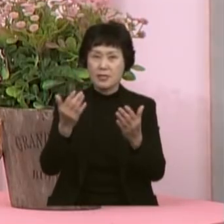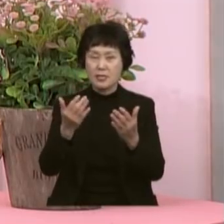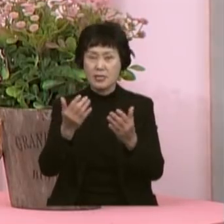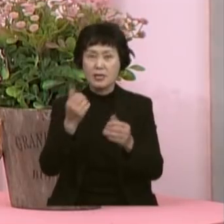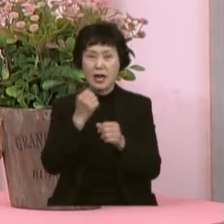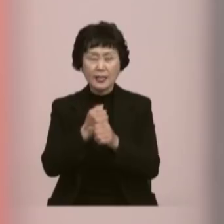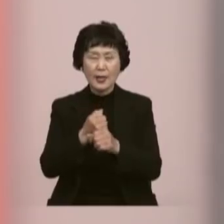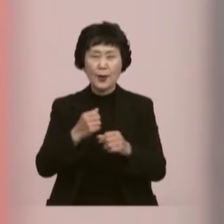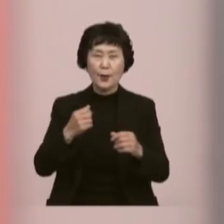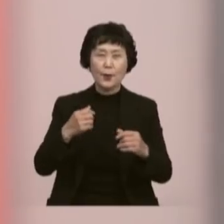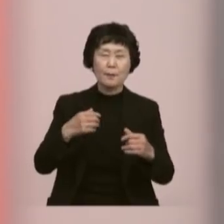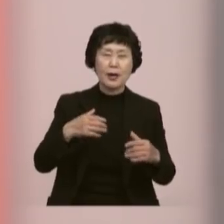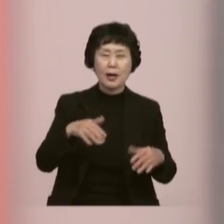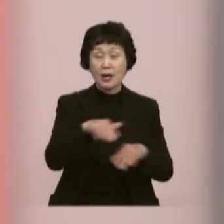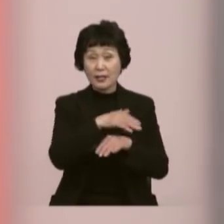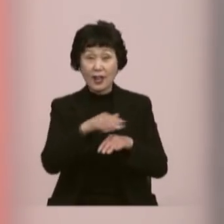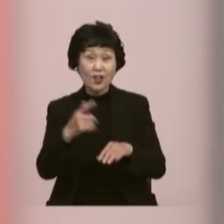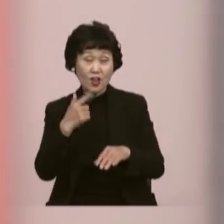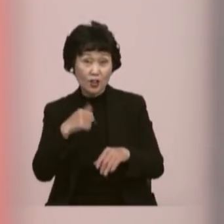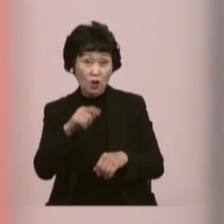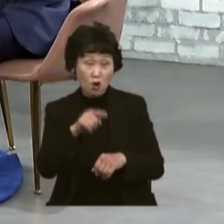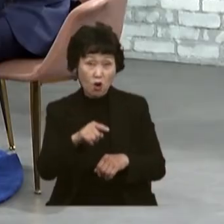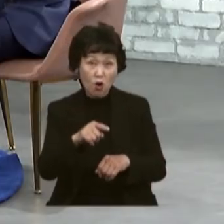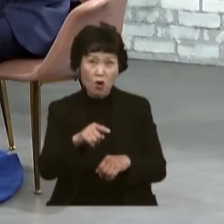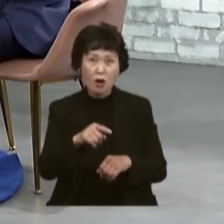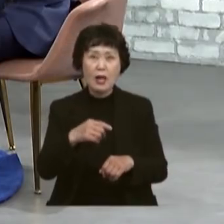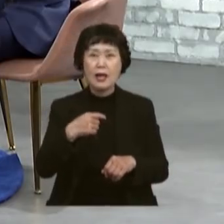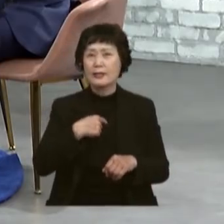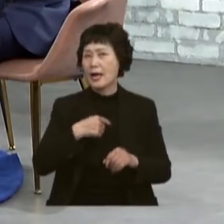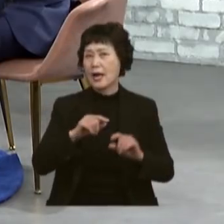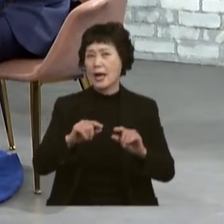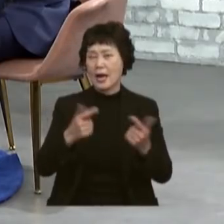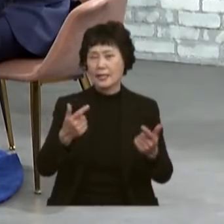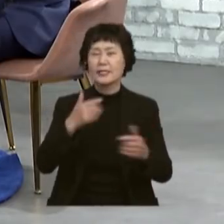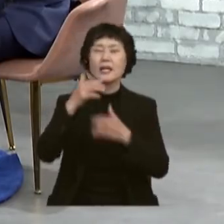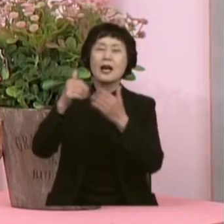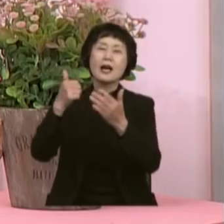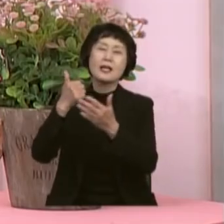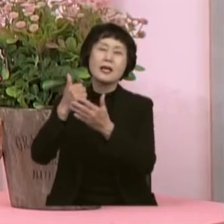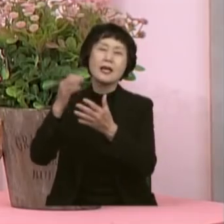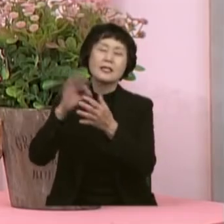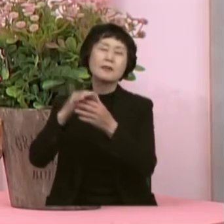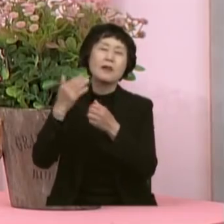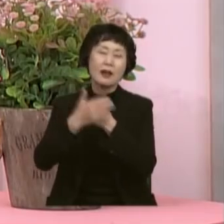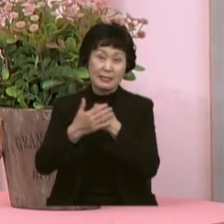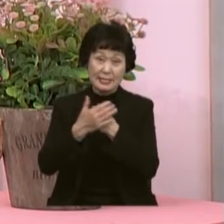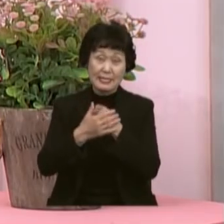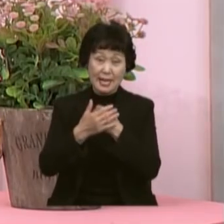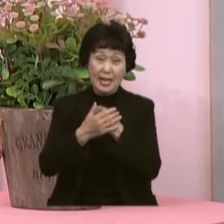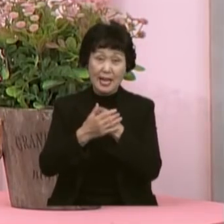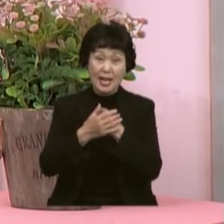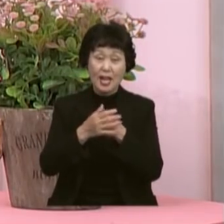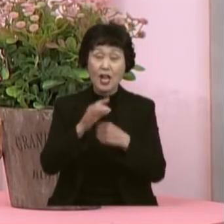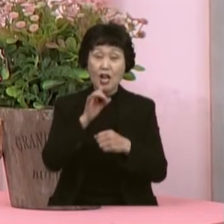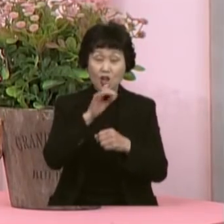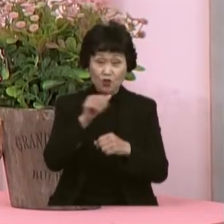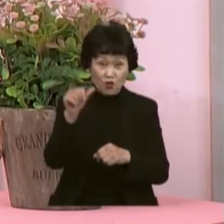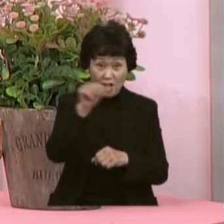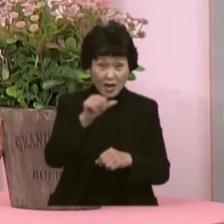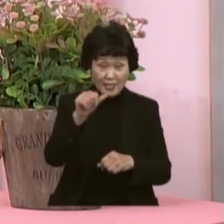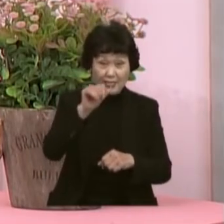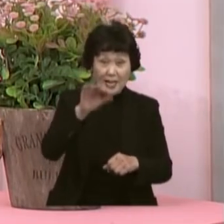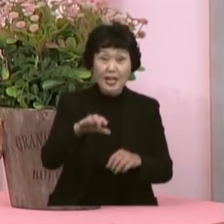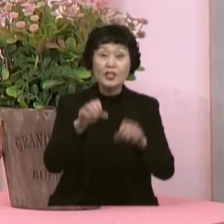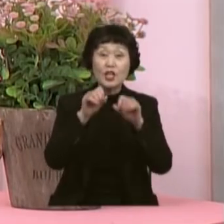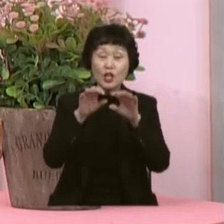게 다 하나님의 은혜였더라고. 그랬더니 그 카자흐스탄에 중앙아시아에서 선교사로 있던 그 20대 때